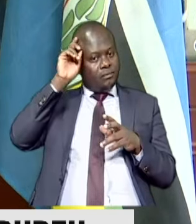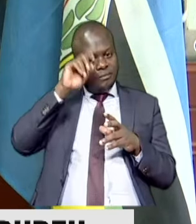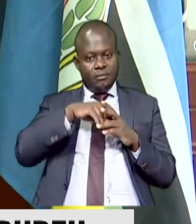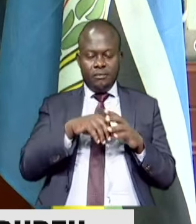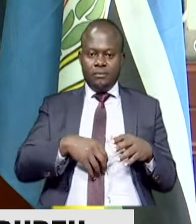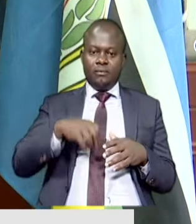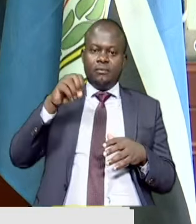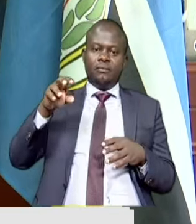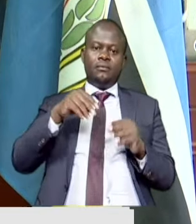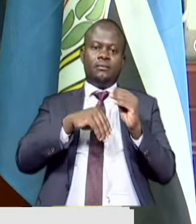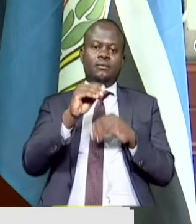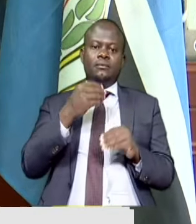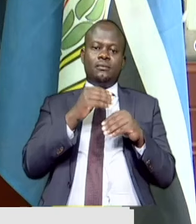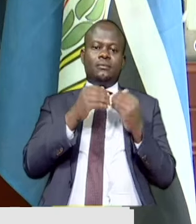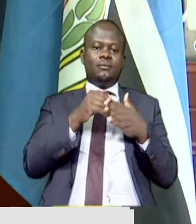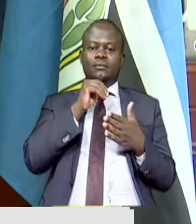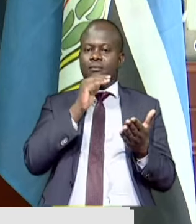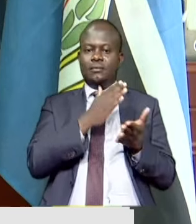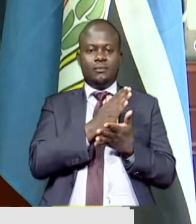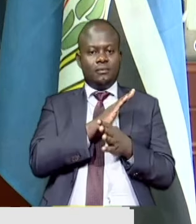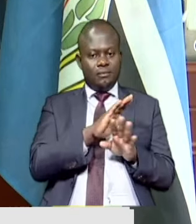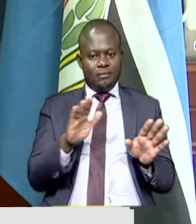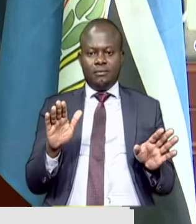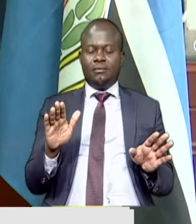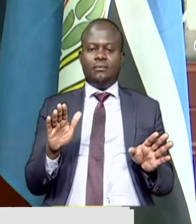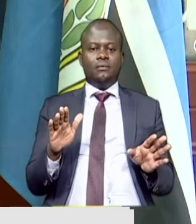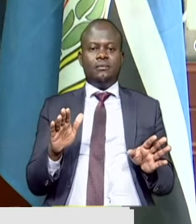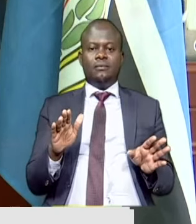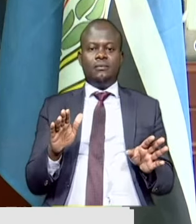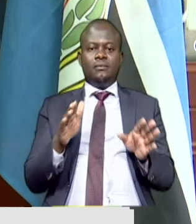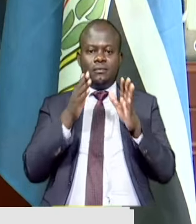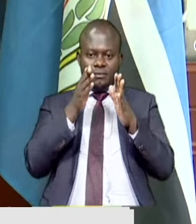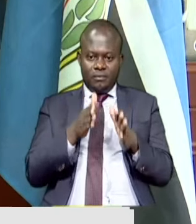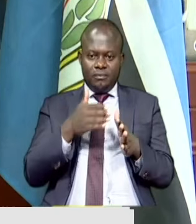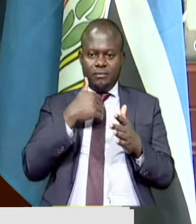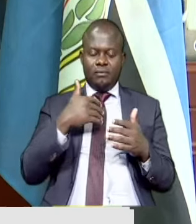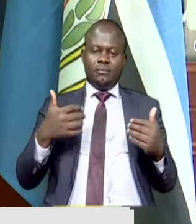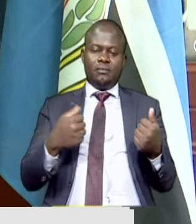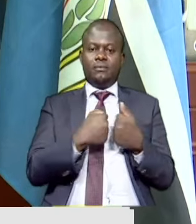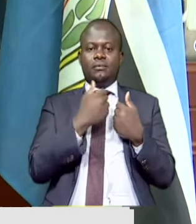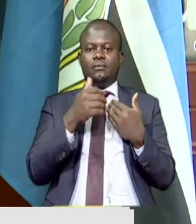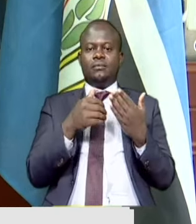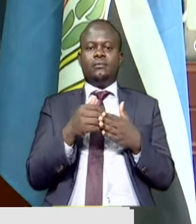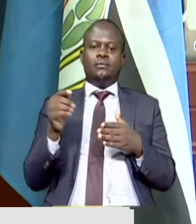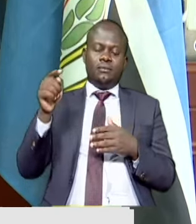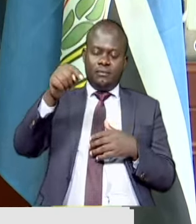tukaba twazigurisha ntabwo ari byo rwose umuntu wagize impanuka agera